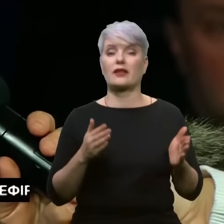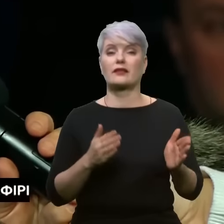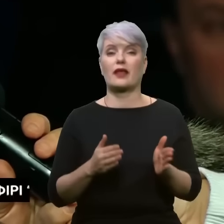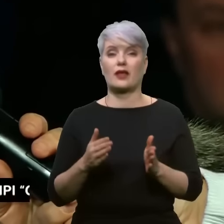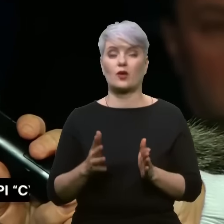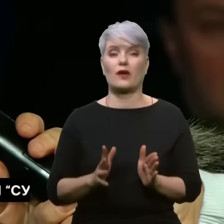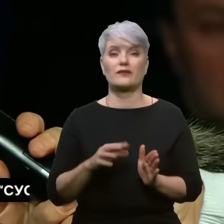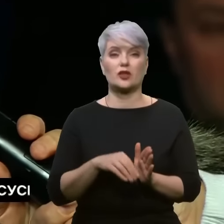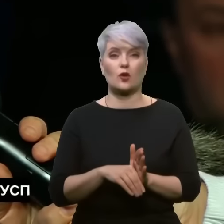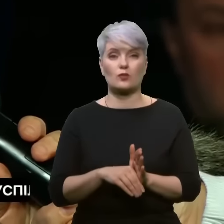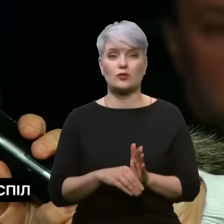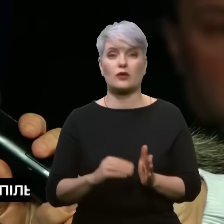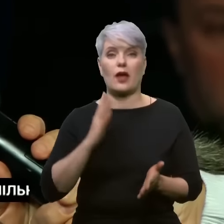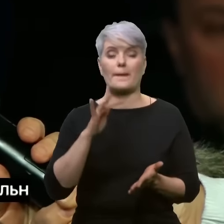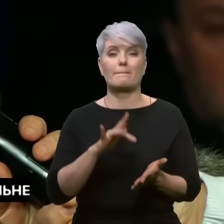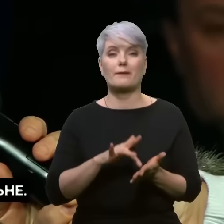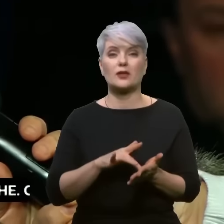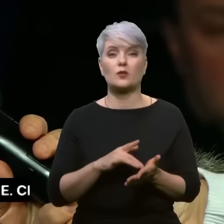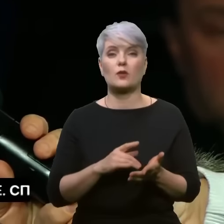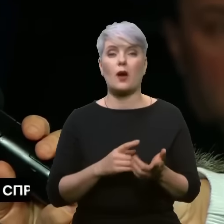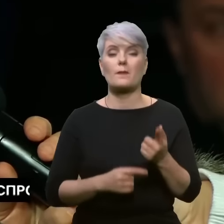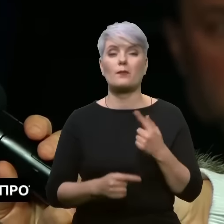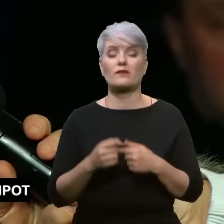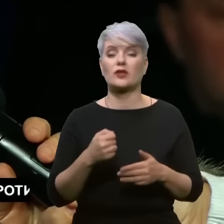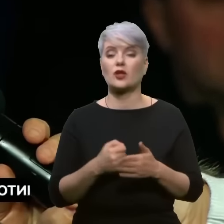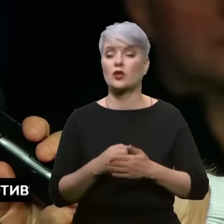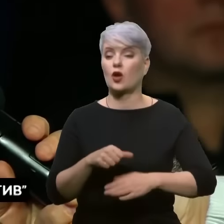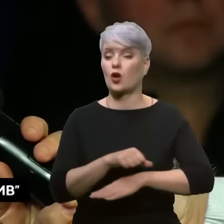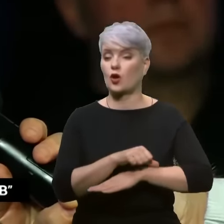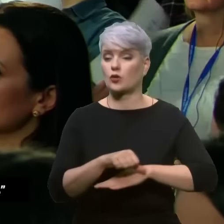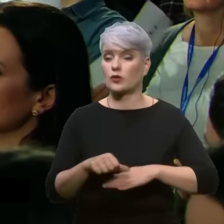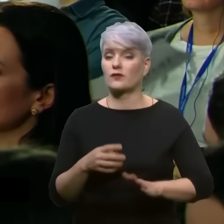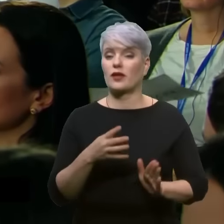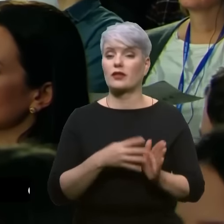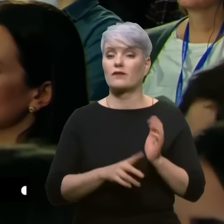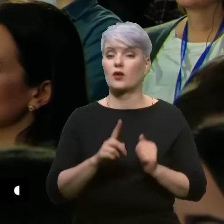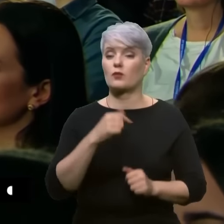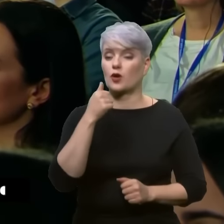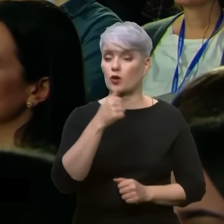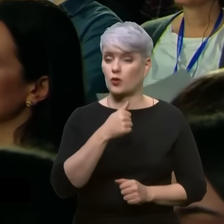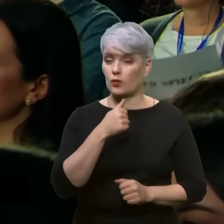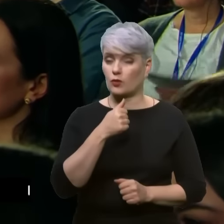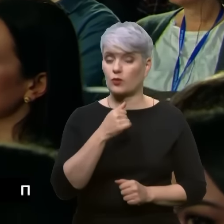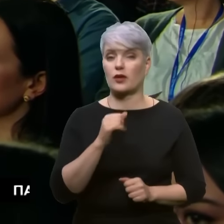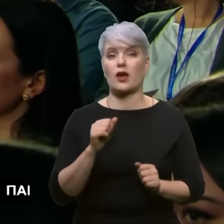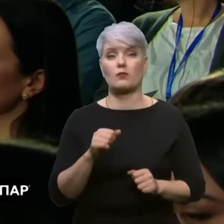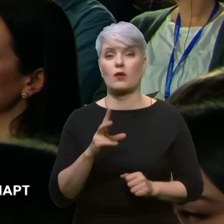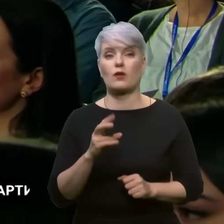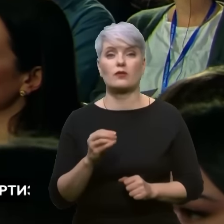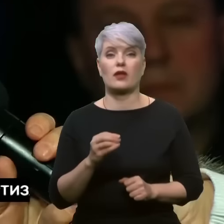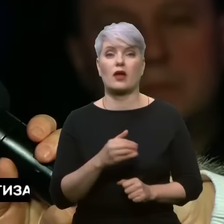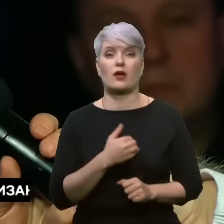в тому числі мету повернення до кордонів 91-го року? І, можливо, до питання, чи не збираєте